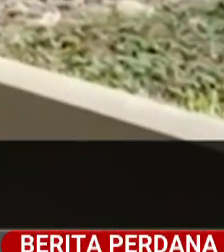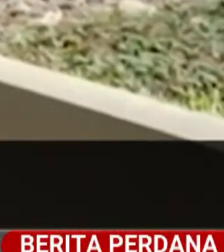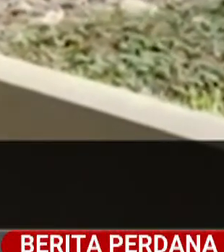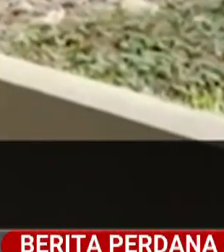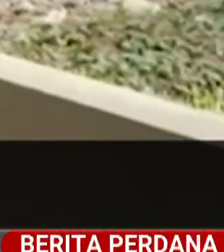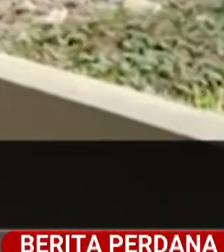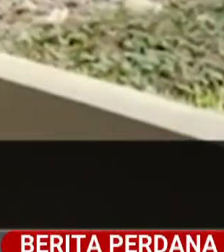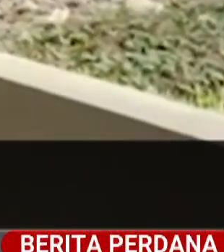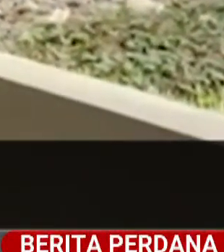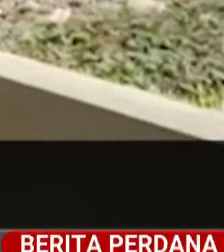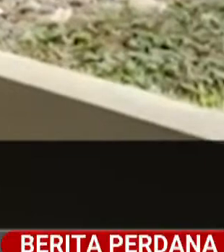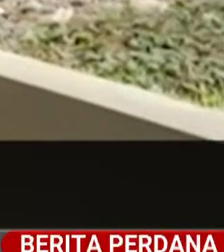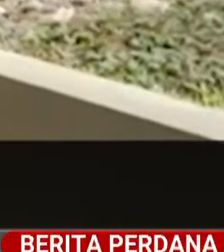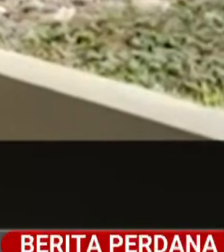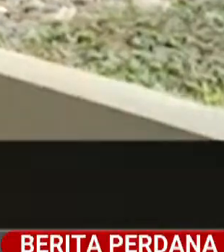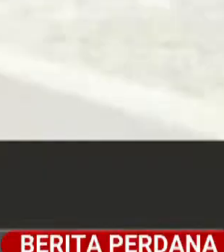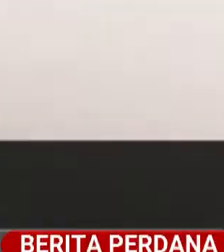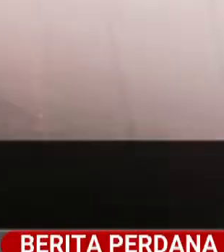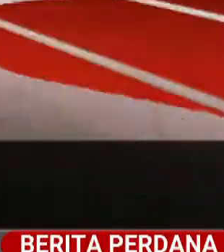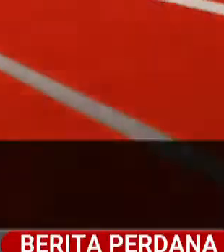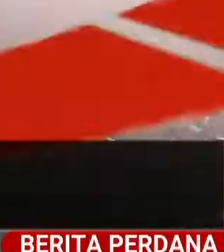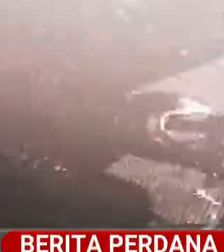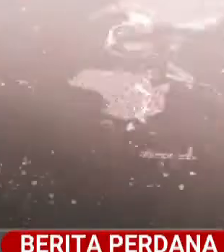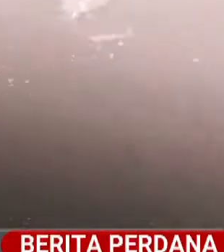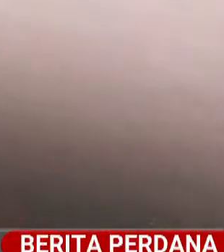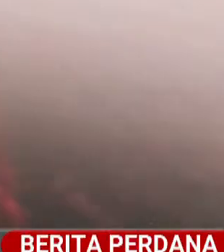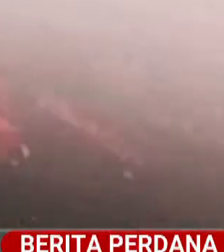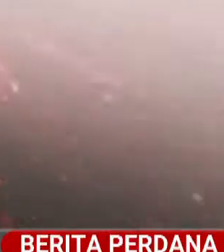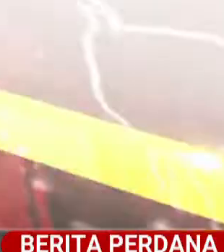Gianni Infantino tiada jawapan.